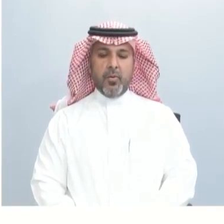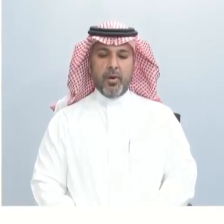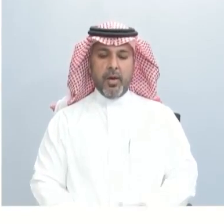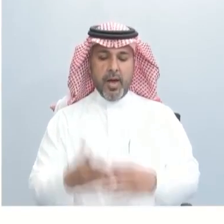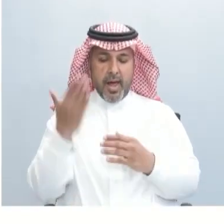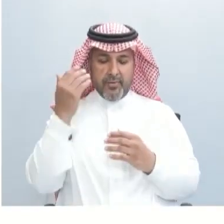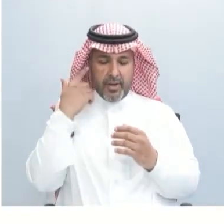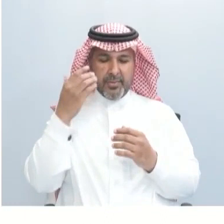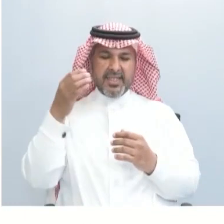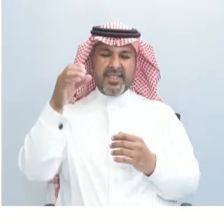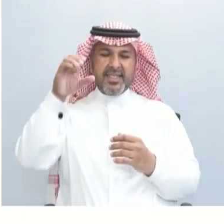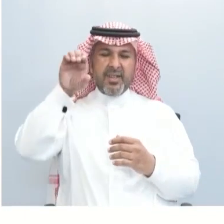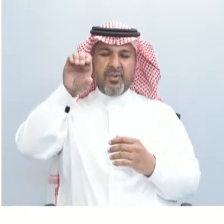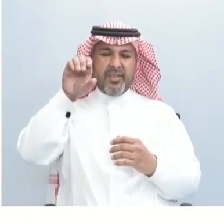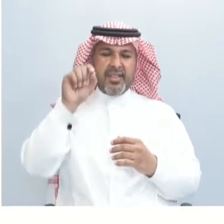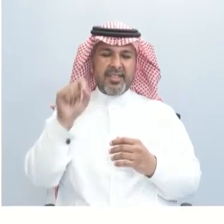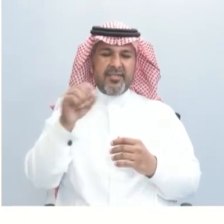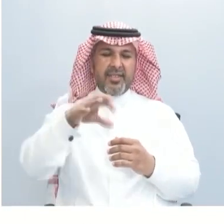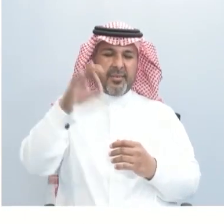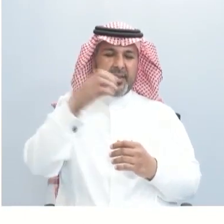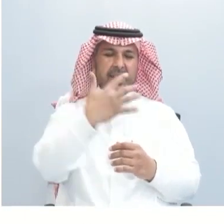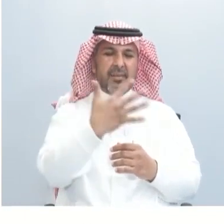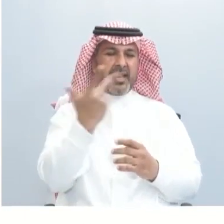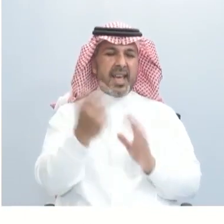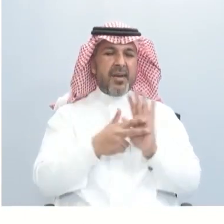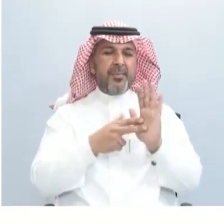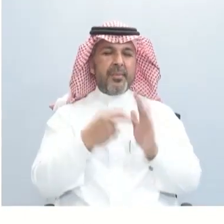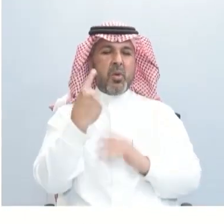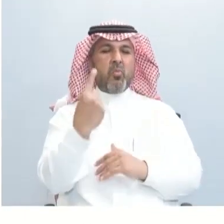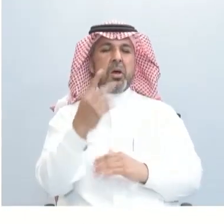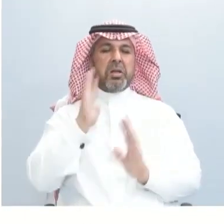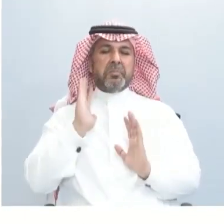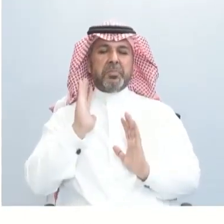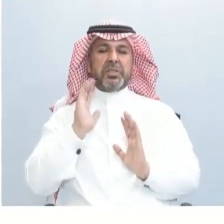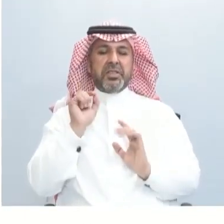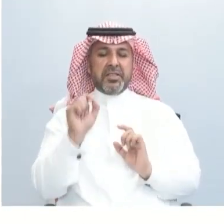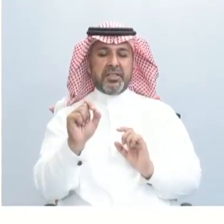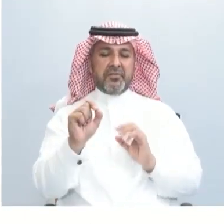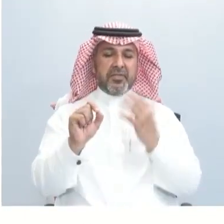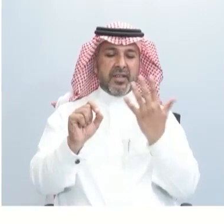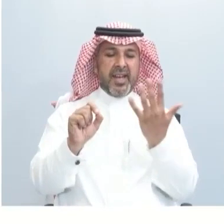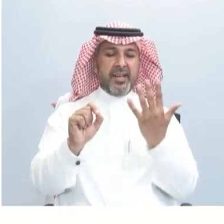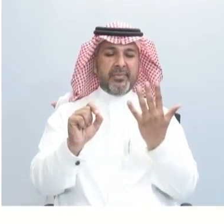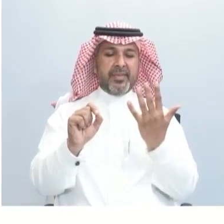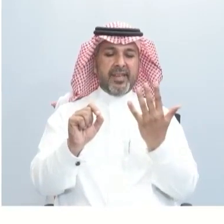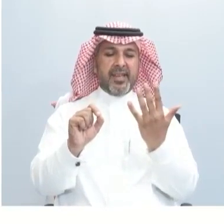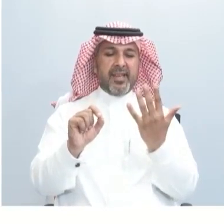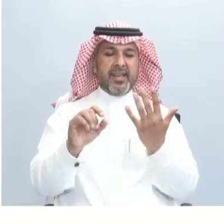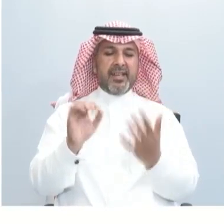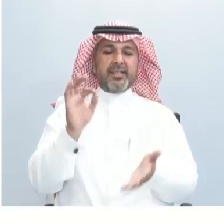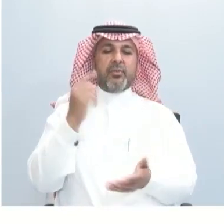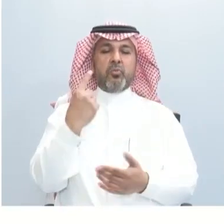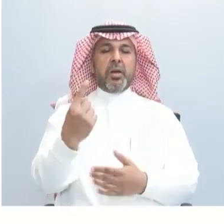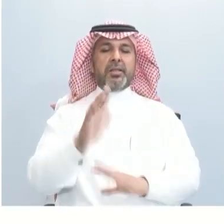توافيق صفر من خ يساوي واح اذا عدد الطرق الممكنه لاختيار الجوائز